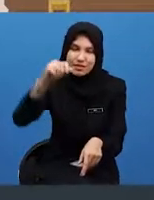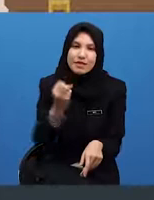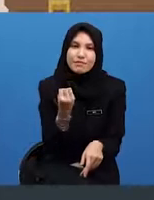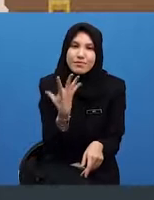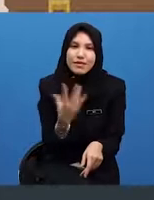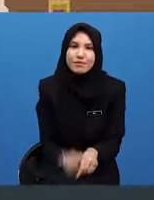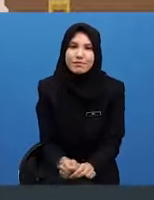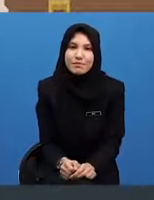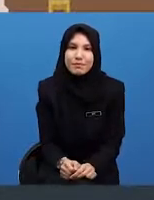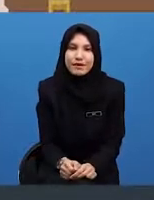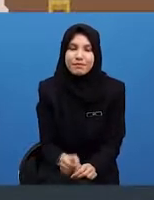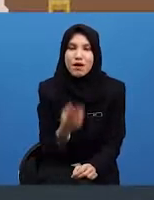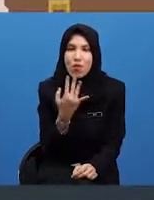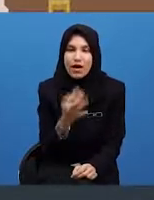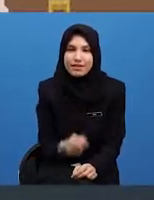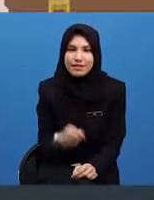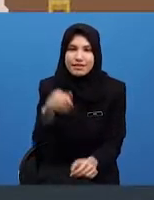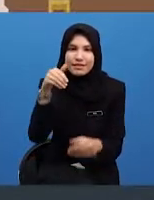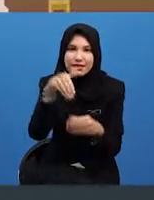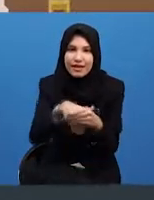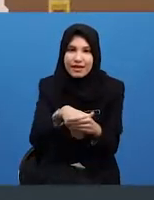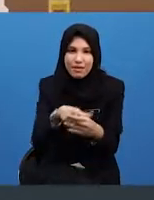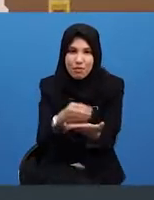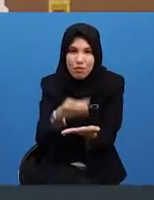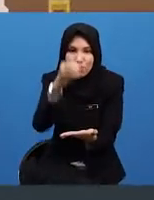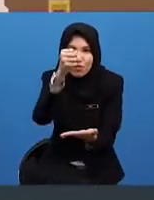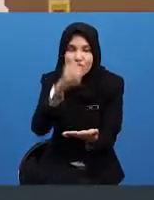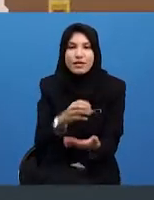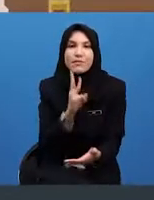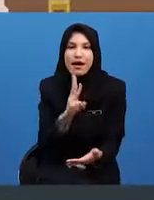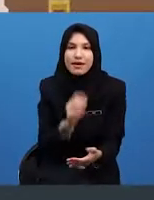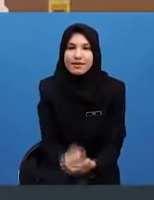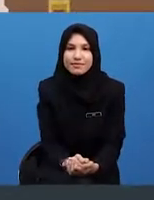titis pewarna ke dalam botol yang berair.